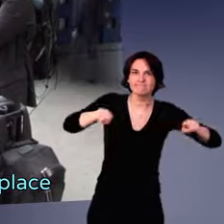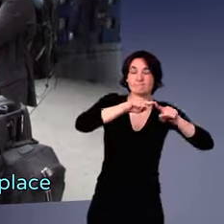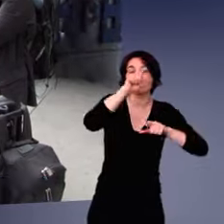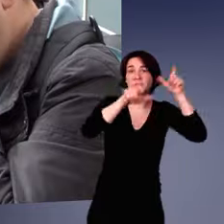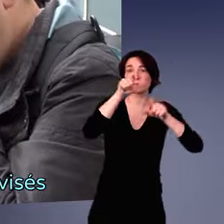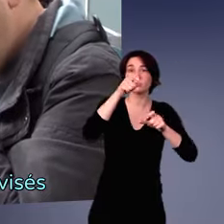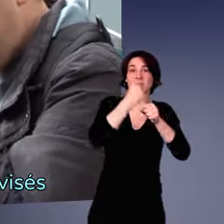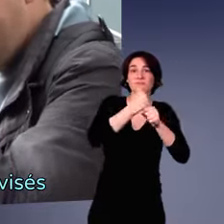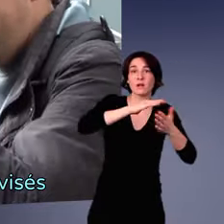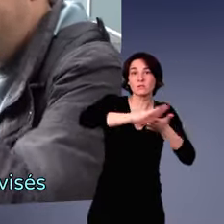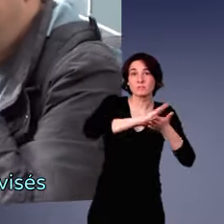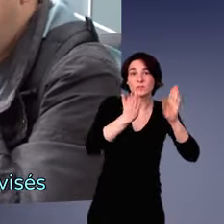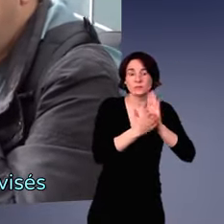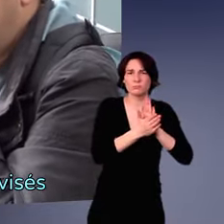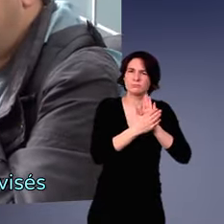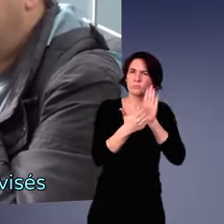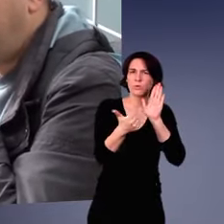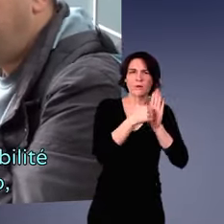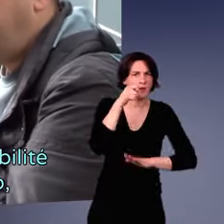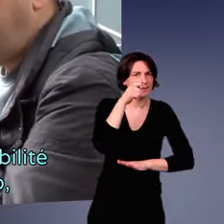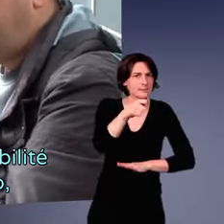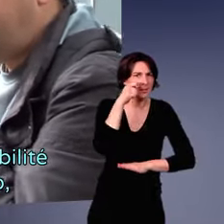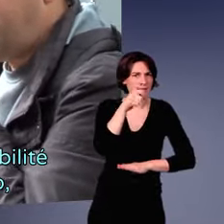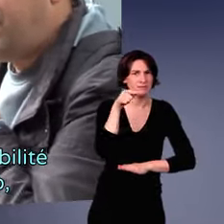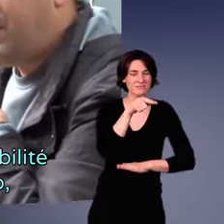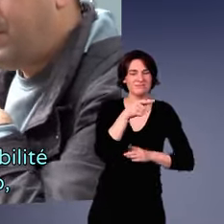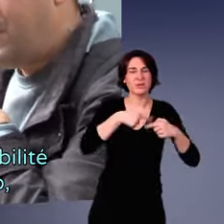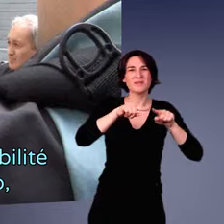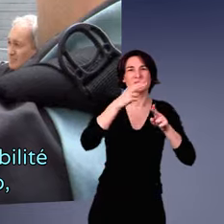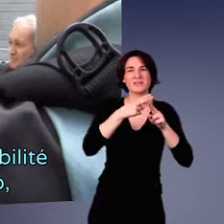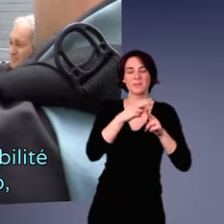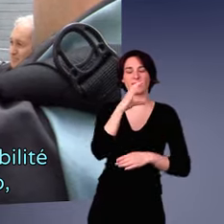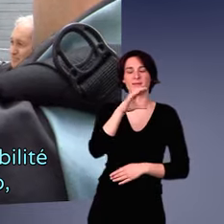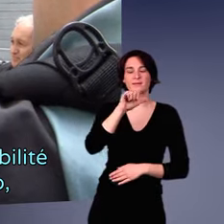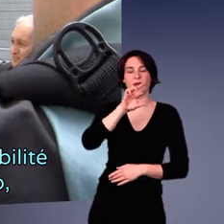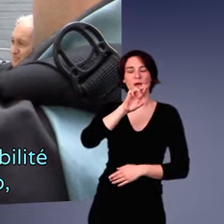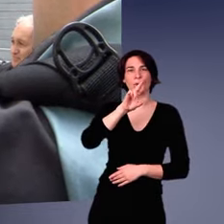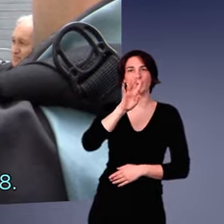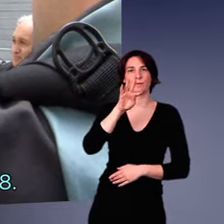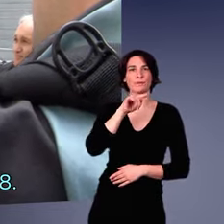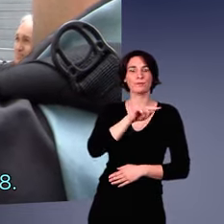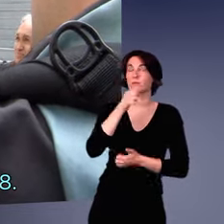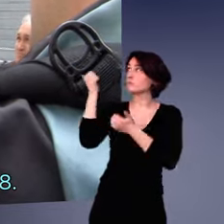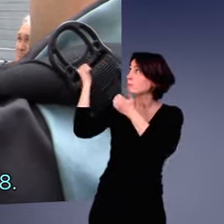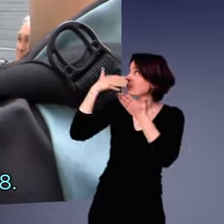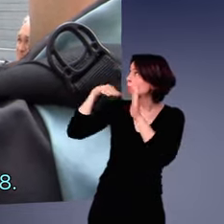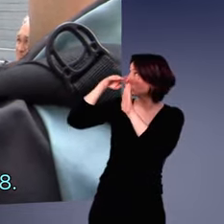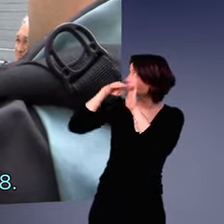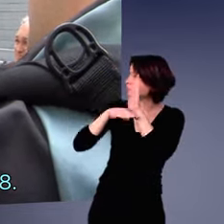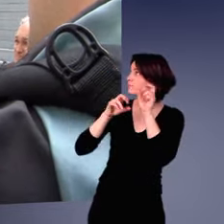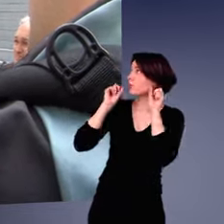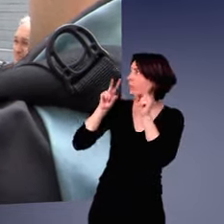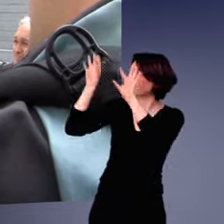mises en place avec l'aide et les conseils avisés de la commission d'accessibilité du réseau urbain